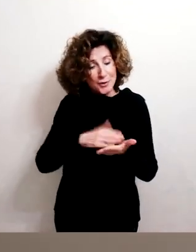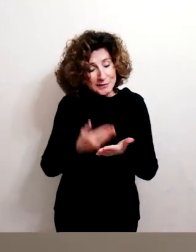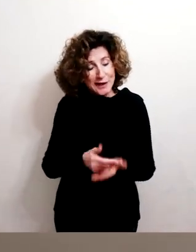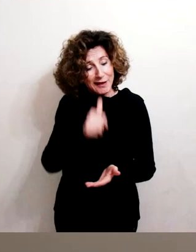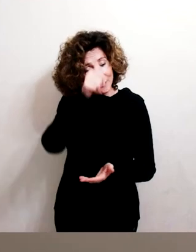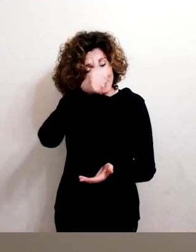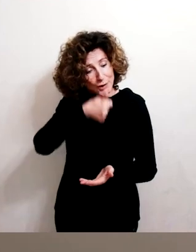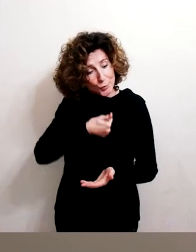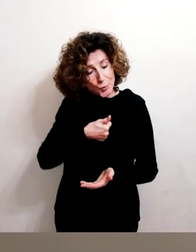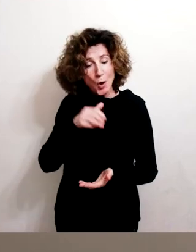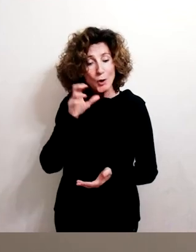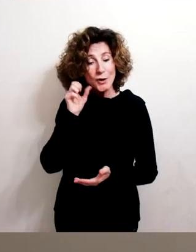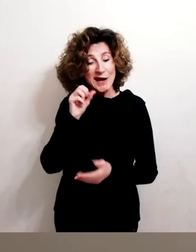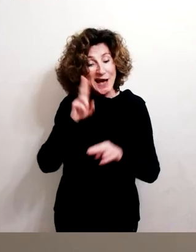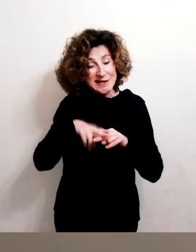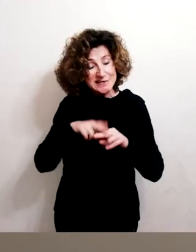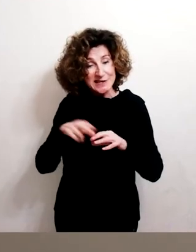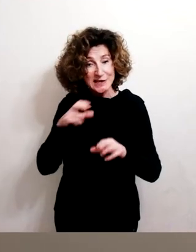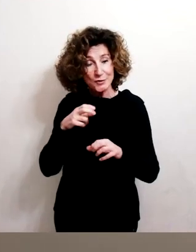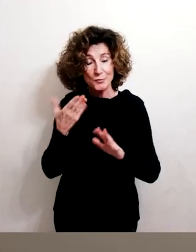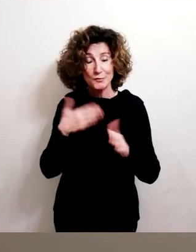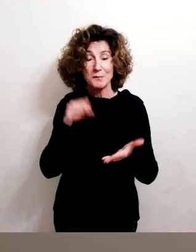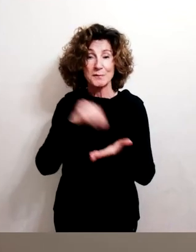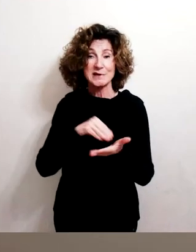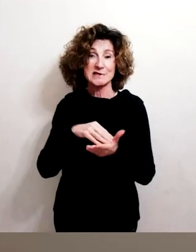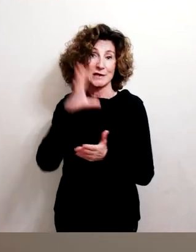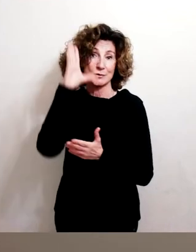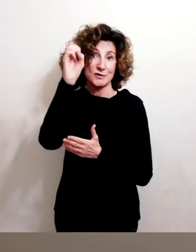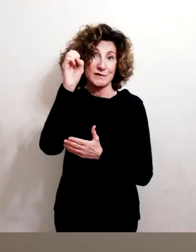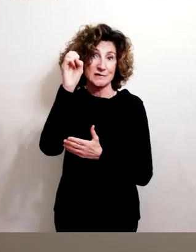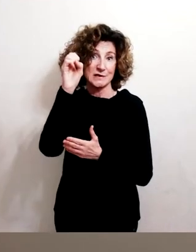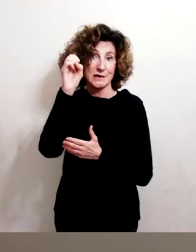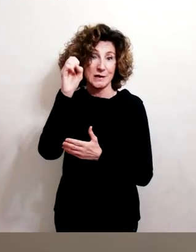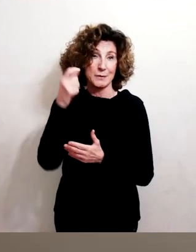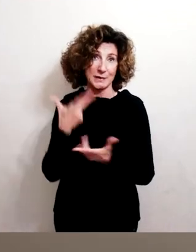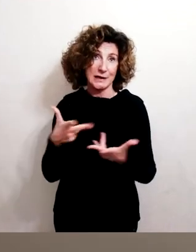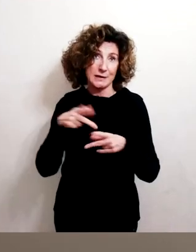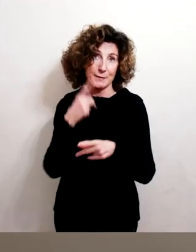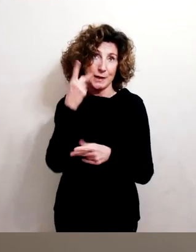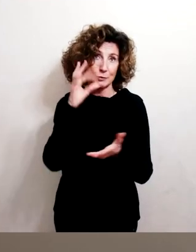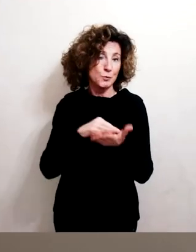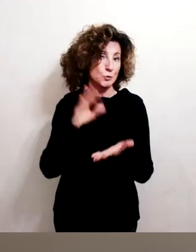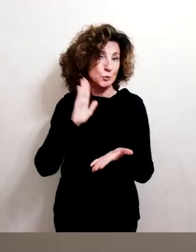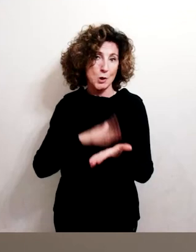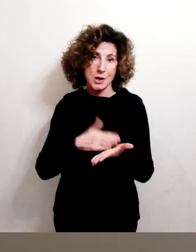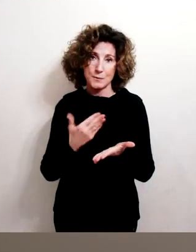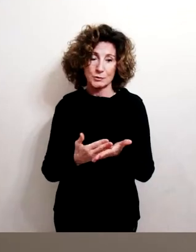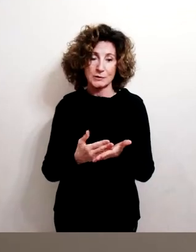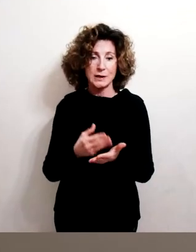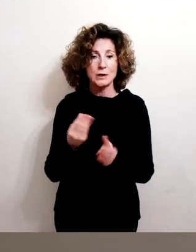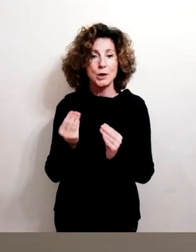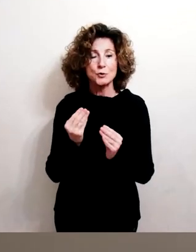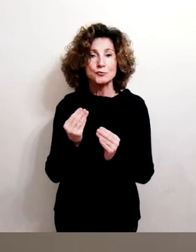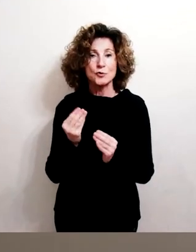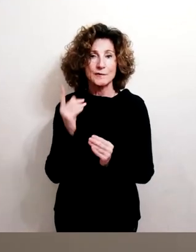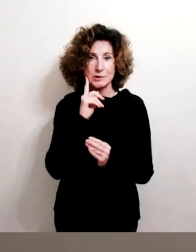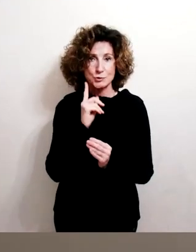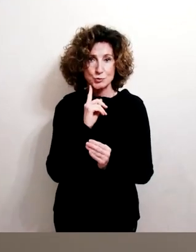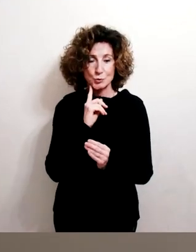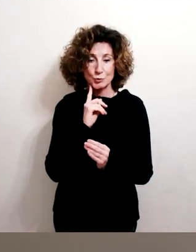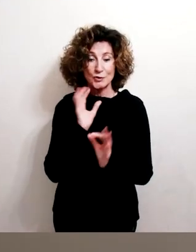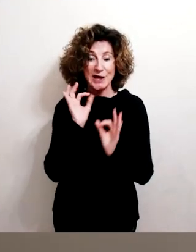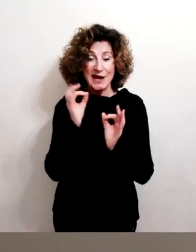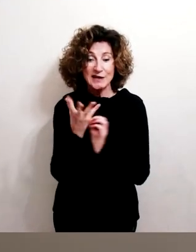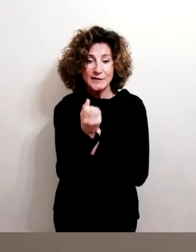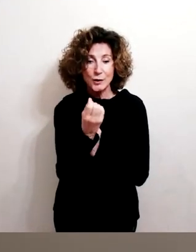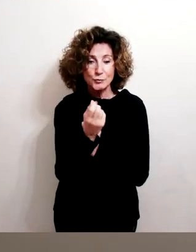anche in aula universitaria un assistente alla comunicazione perché ripeto una cosa importante il sordo accede